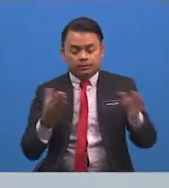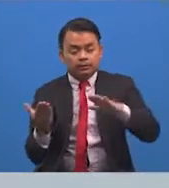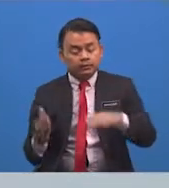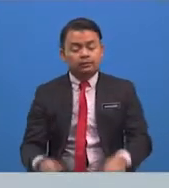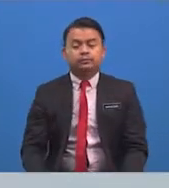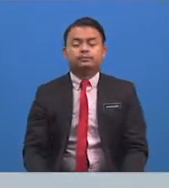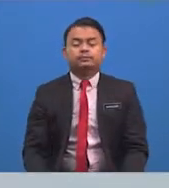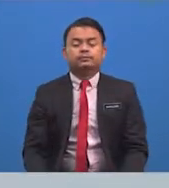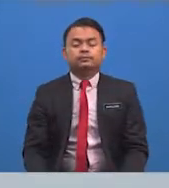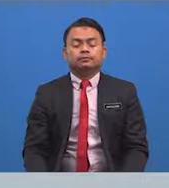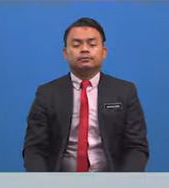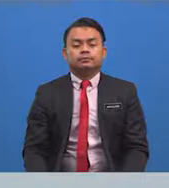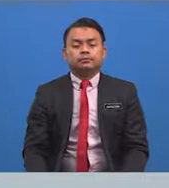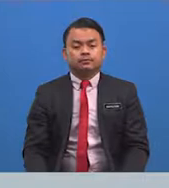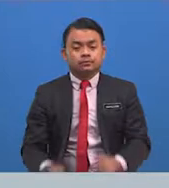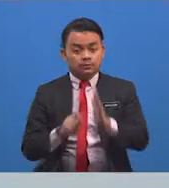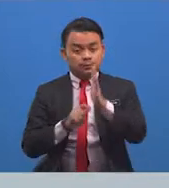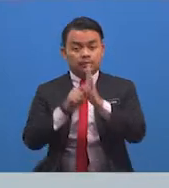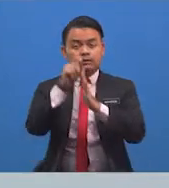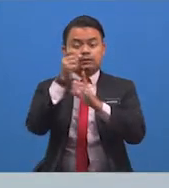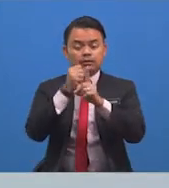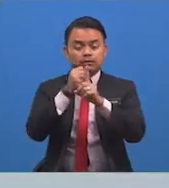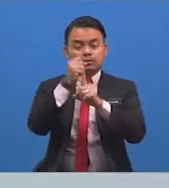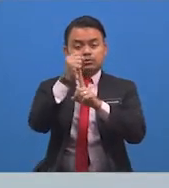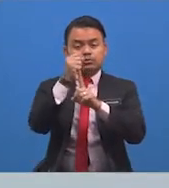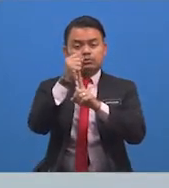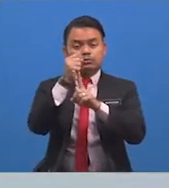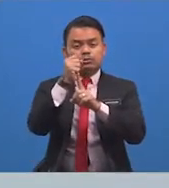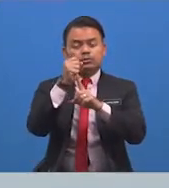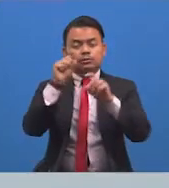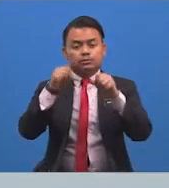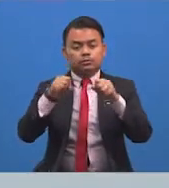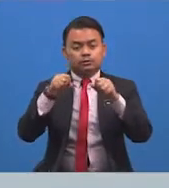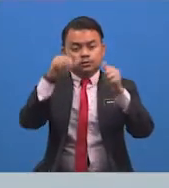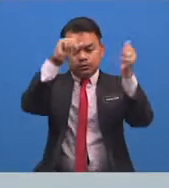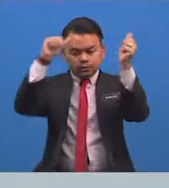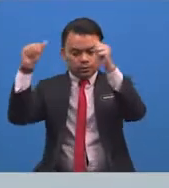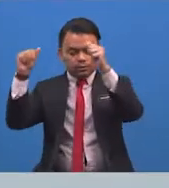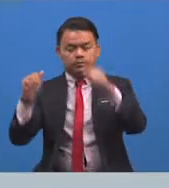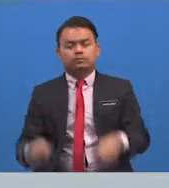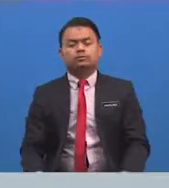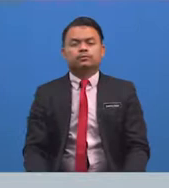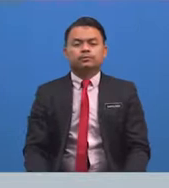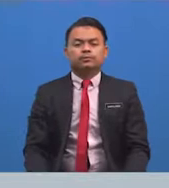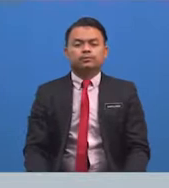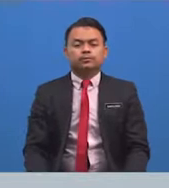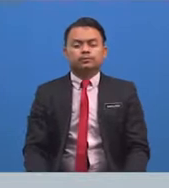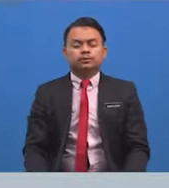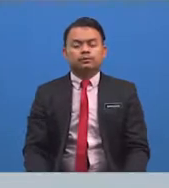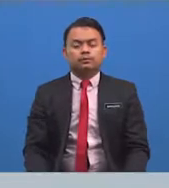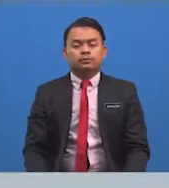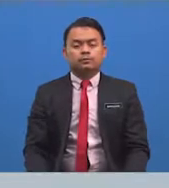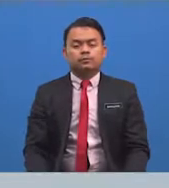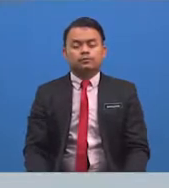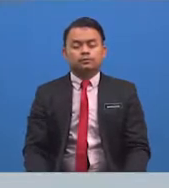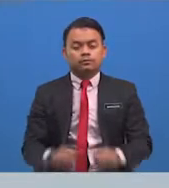Peningkatan suhu ini boleh mengakibatkan jerebu mudah terbentuk akibat daripada udara